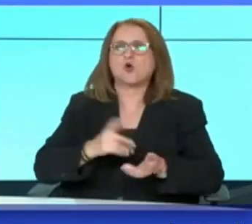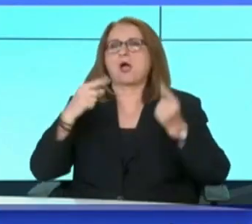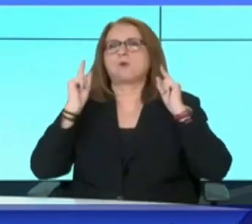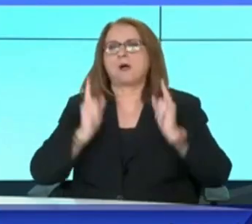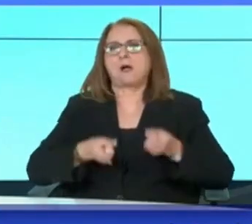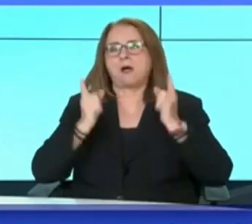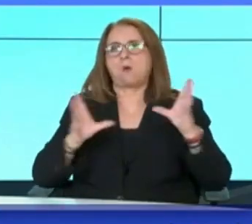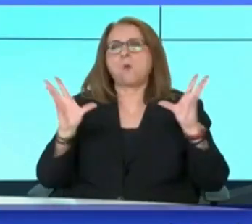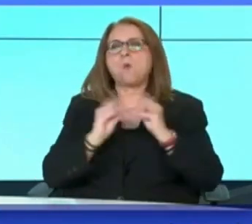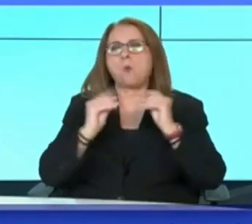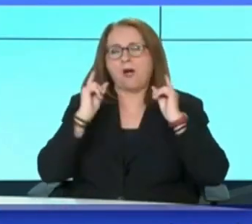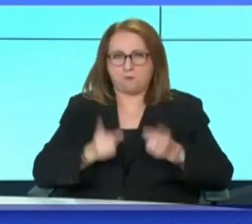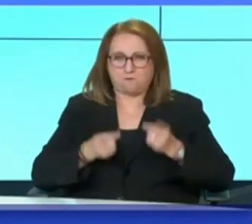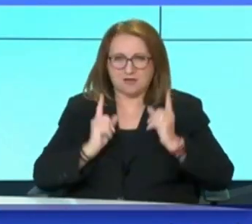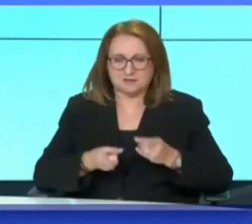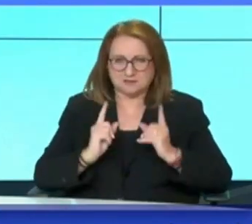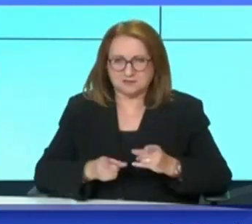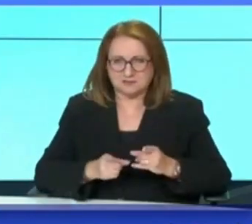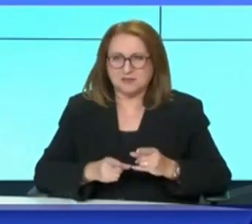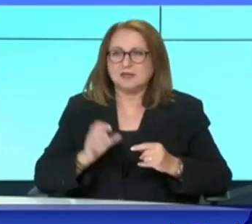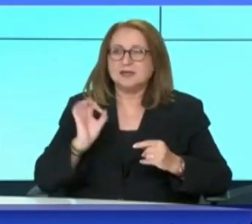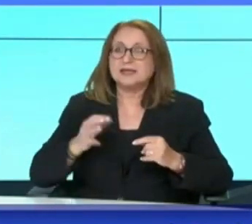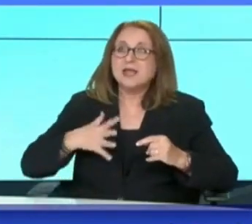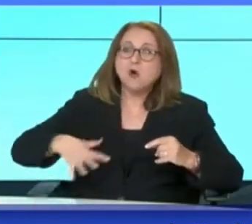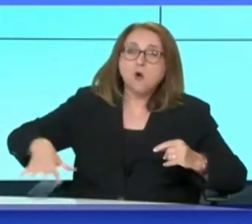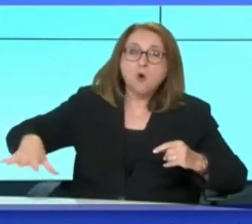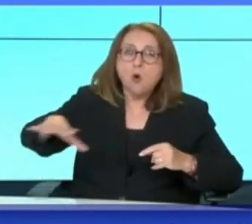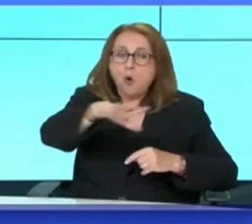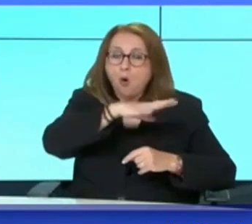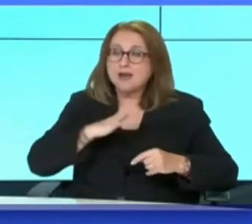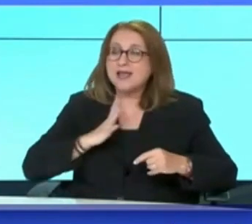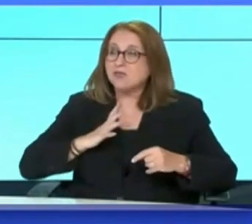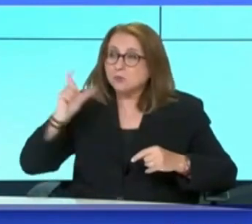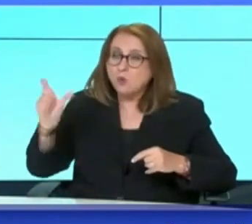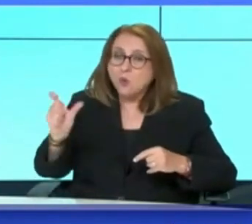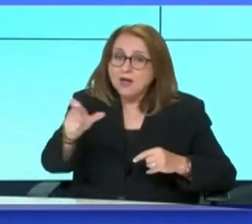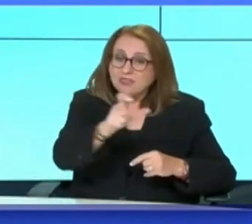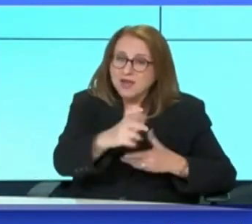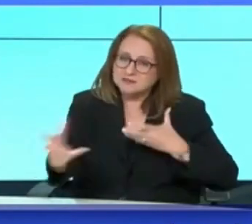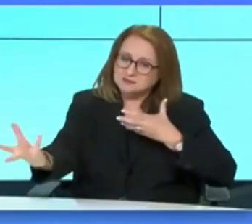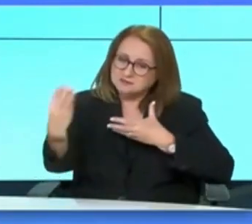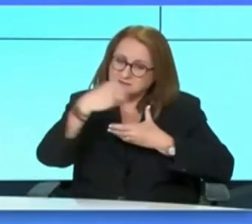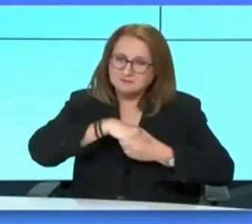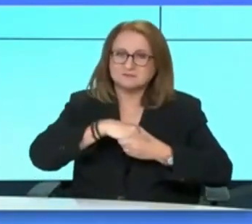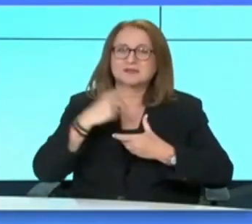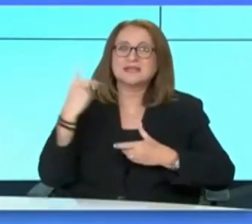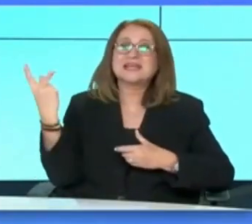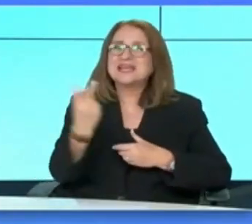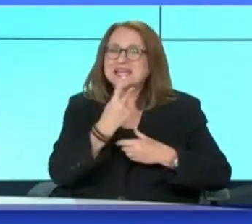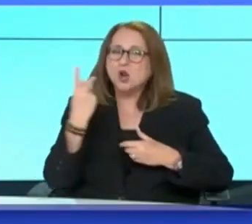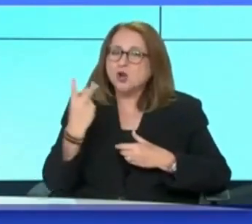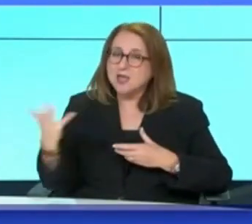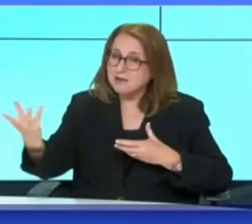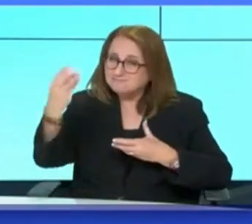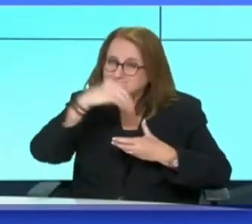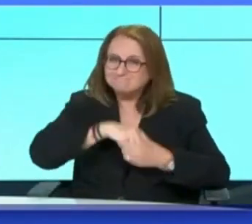ώστε η κοινωνία των πολιτών να γίνει συμμέτοχος στις δράσεις που απαιτούν οι νέες συνθήκες.